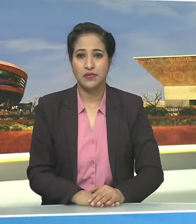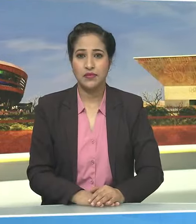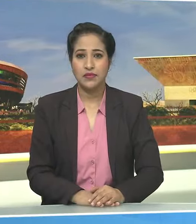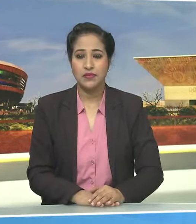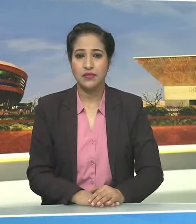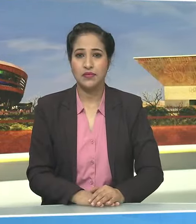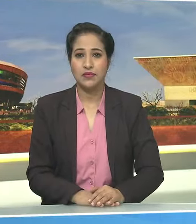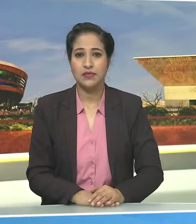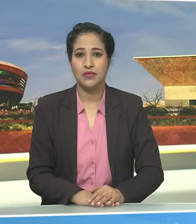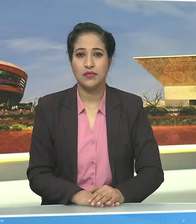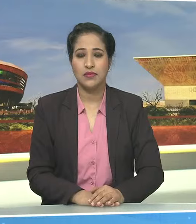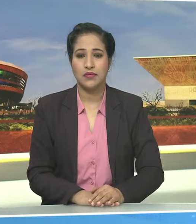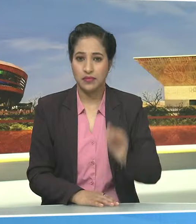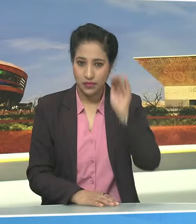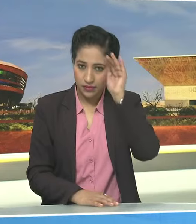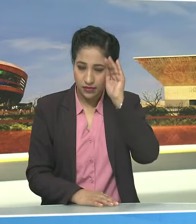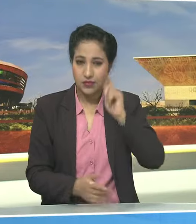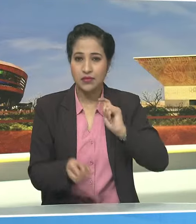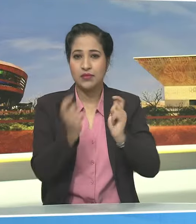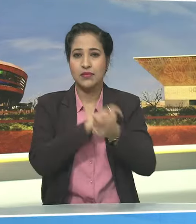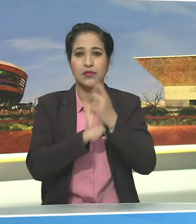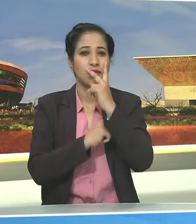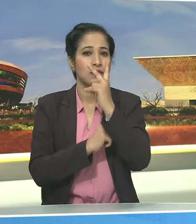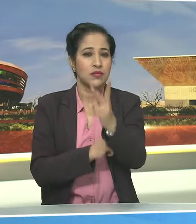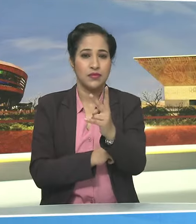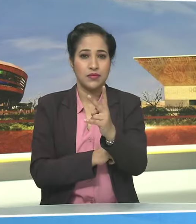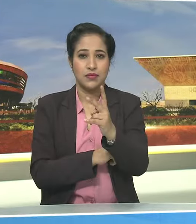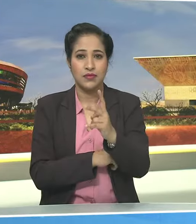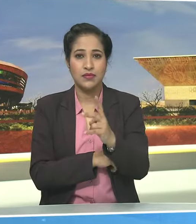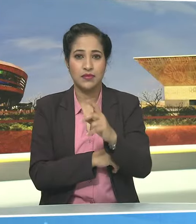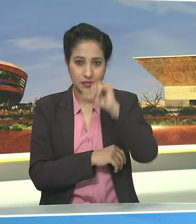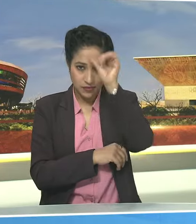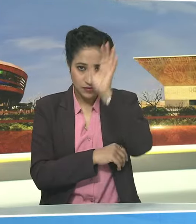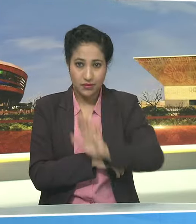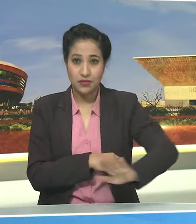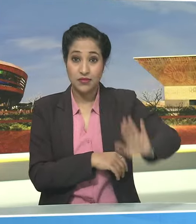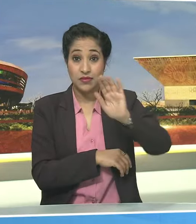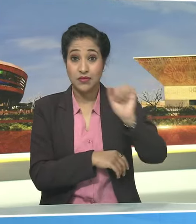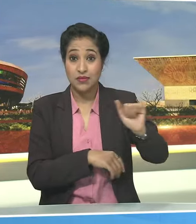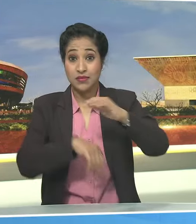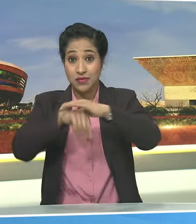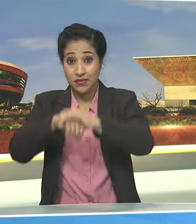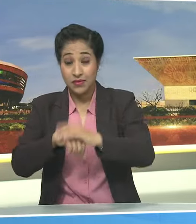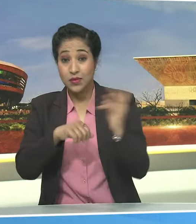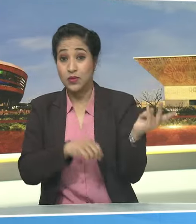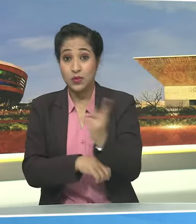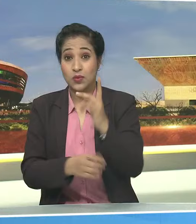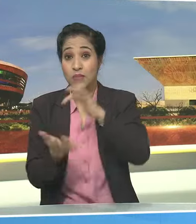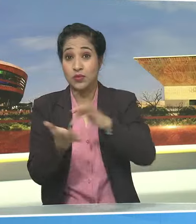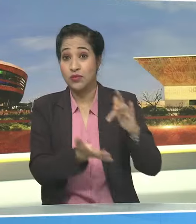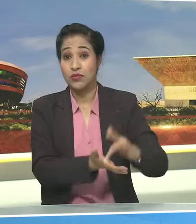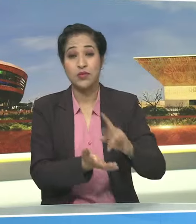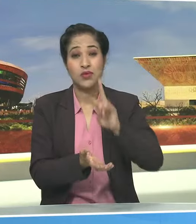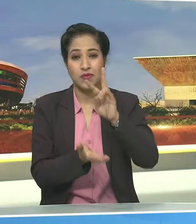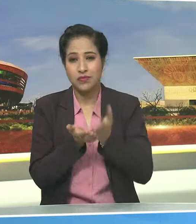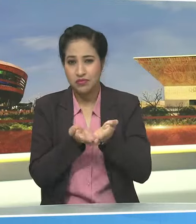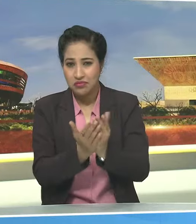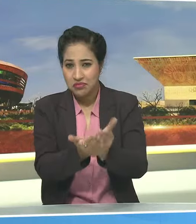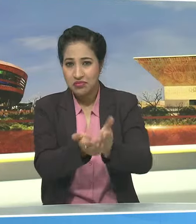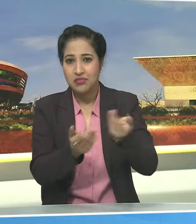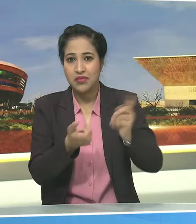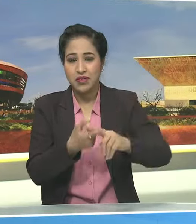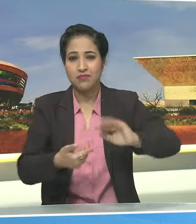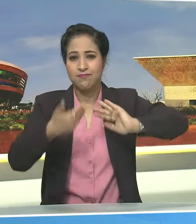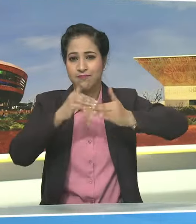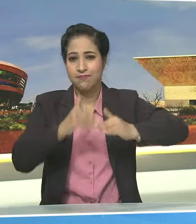लगाया और खबर क्रिकेट के मैदान से भारत और इंग्लैंड के बीच विशाखा पटनम में खेले जा